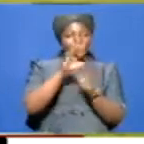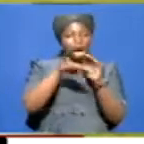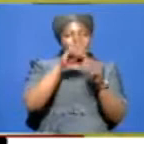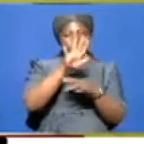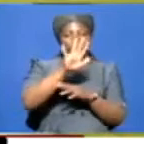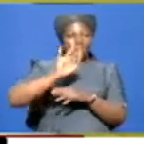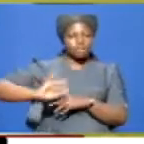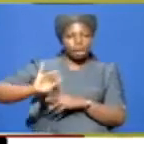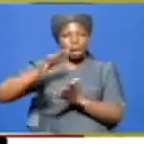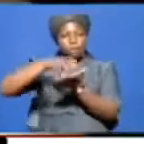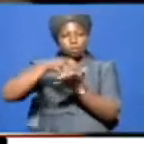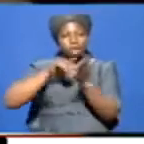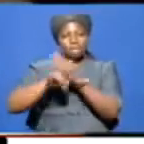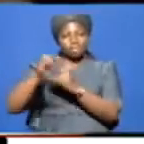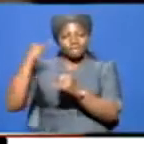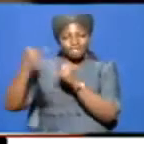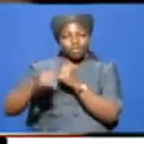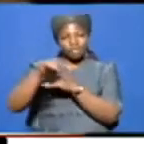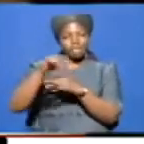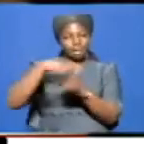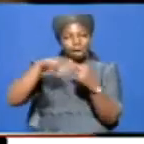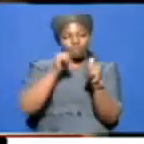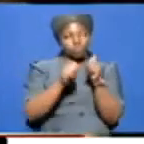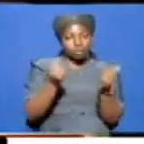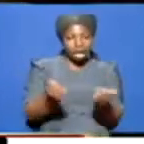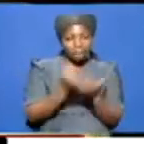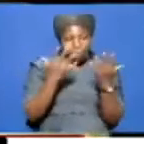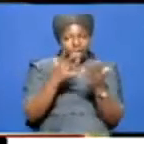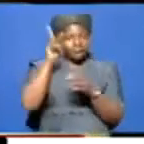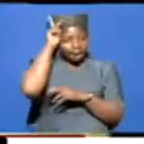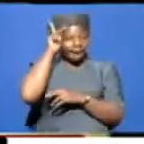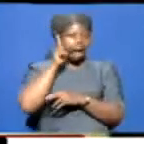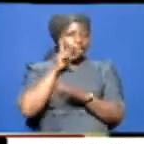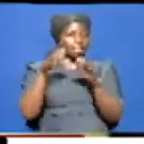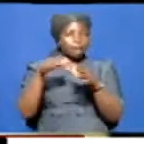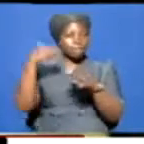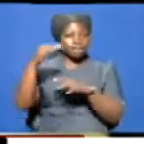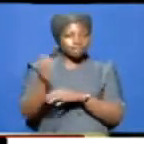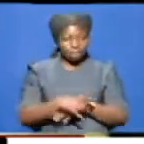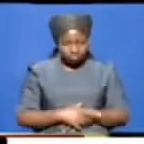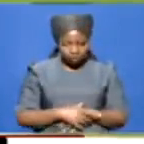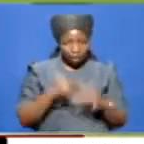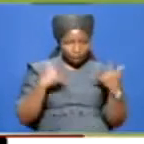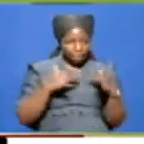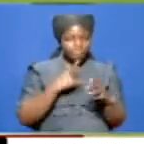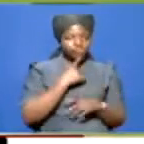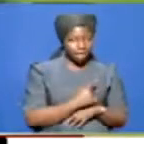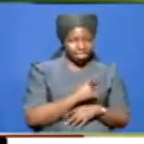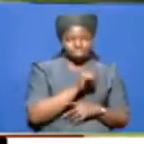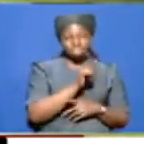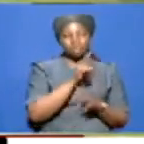zinazosalia katika fainali ya msimu huu itakayoandaliwa katika kilabu cha Karen mwezi ujao. Wachezaji 100 miongoni mwao